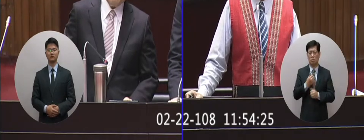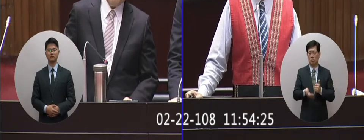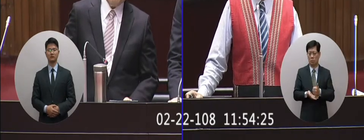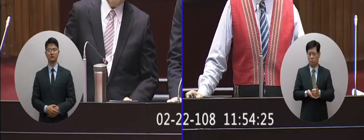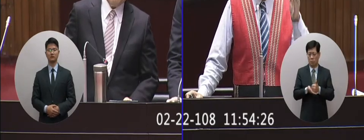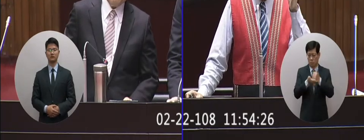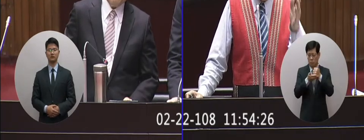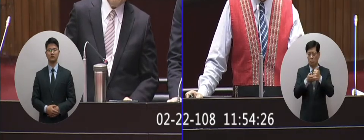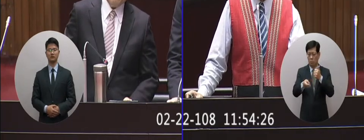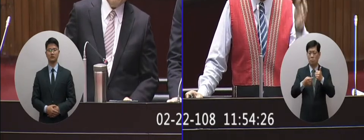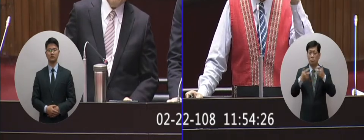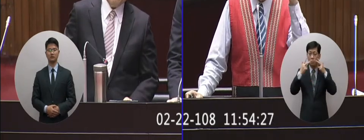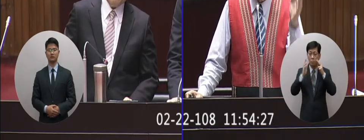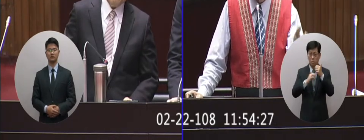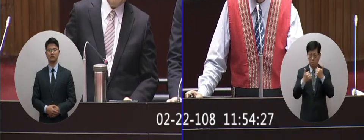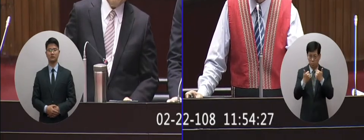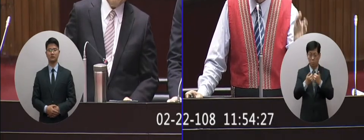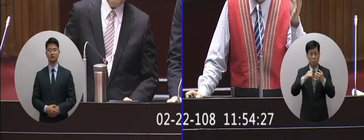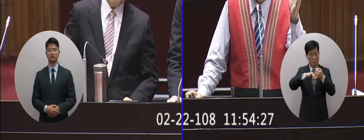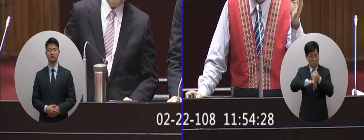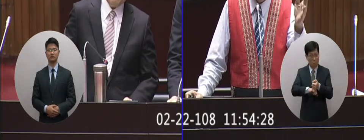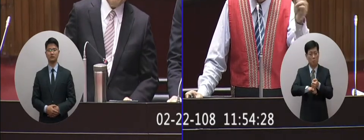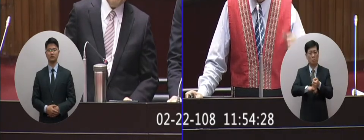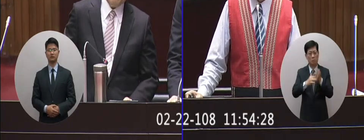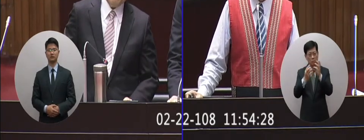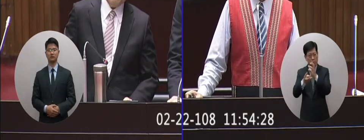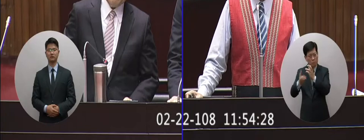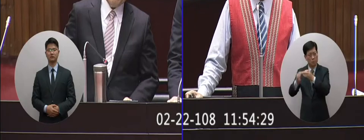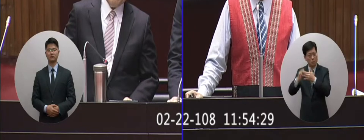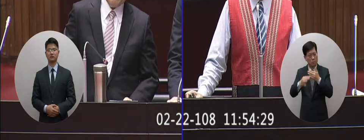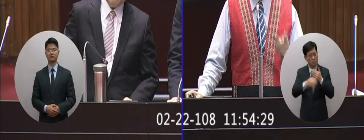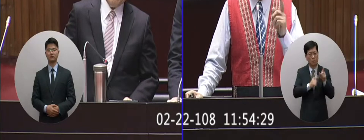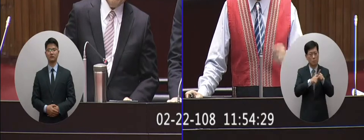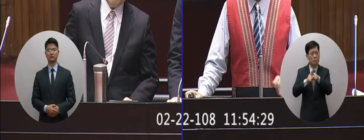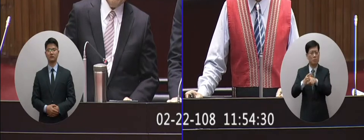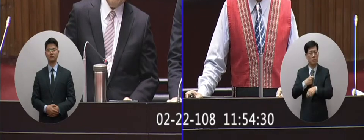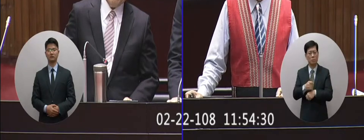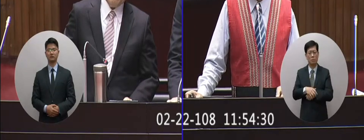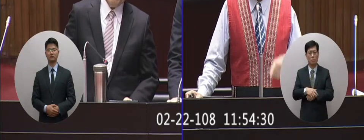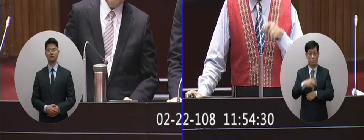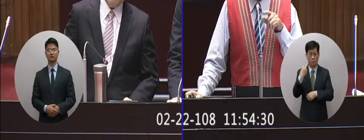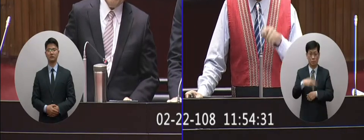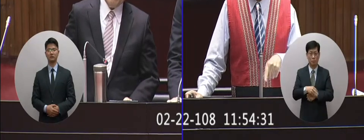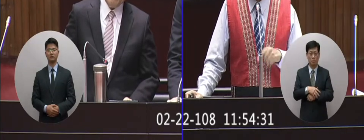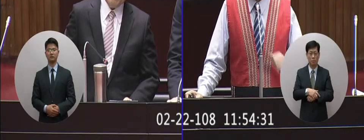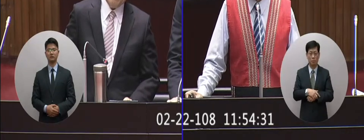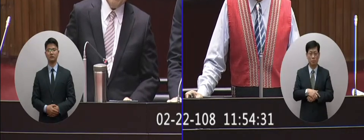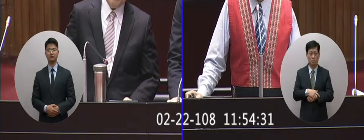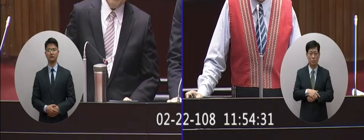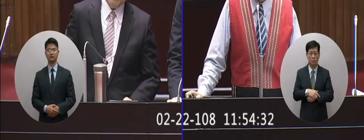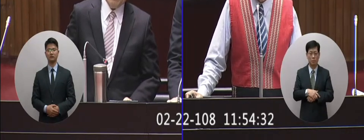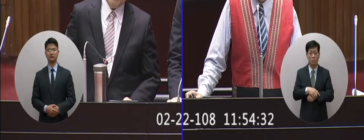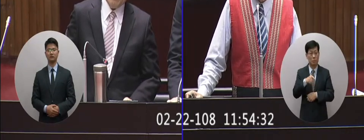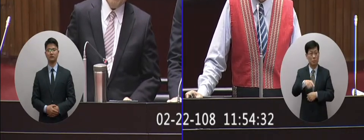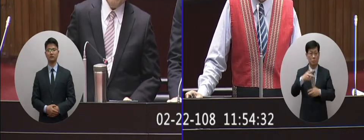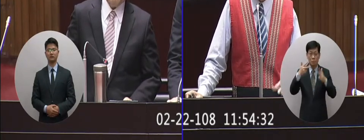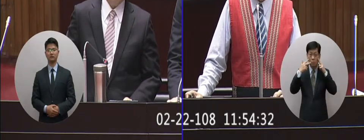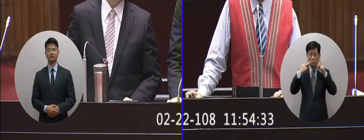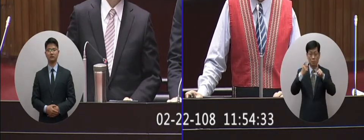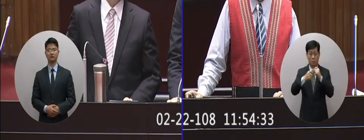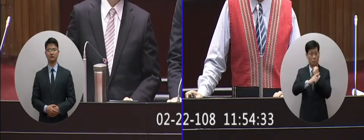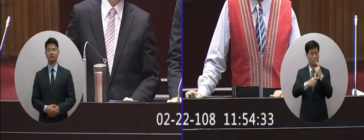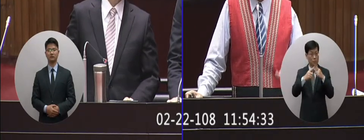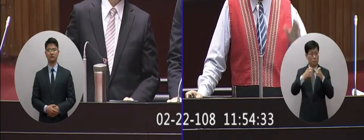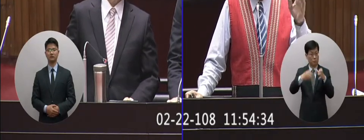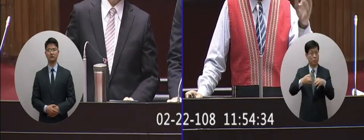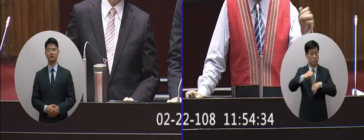重原民会所定的这些法规，而且这个部落公法人设置